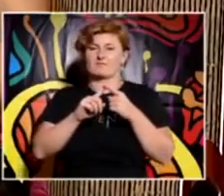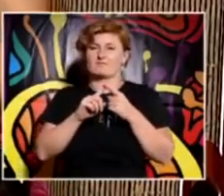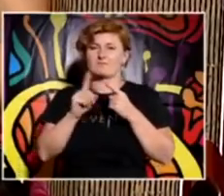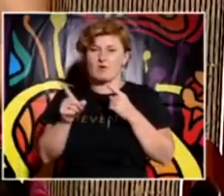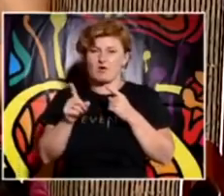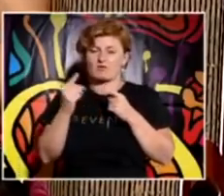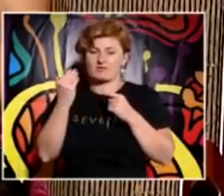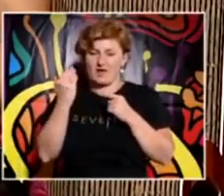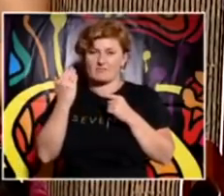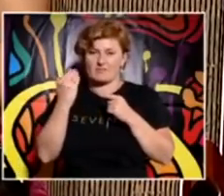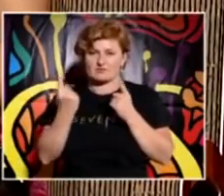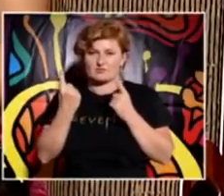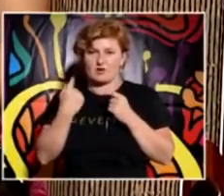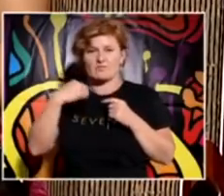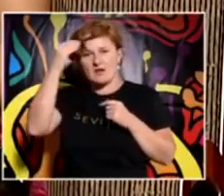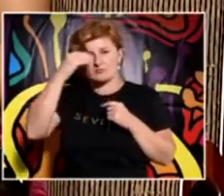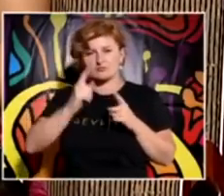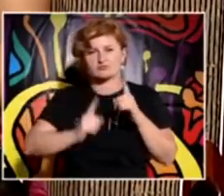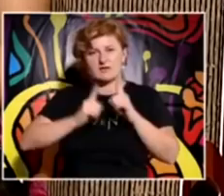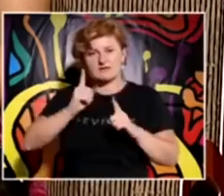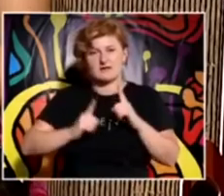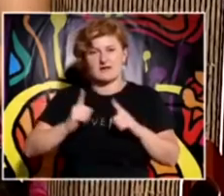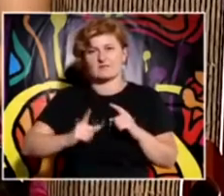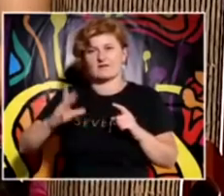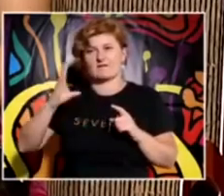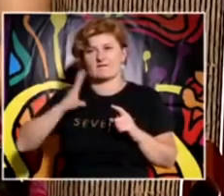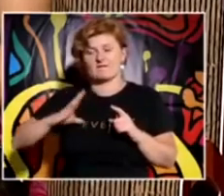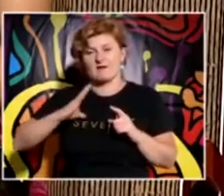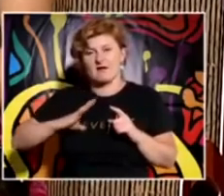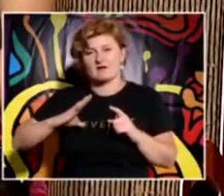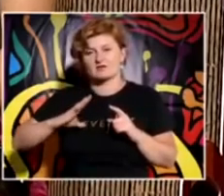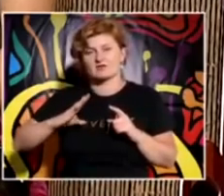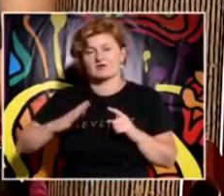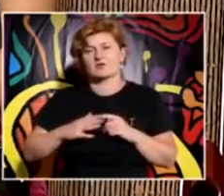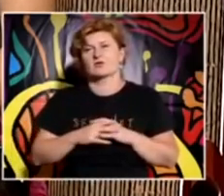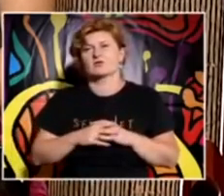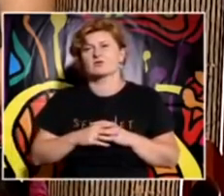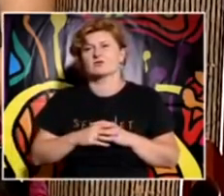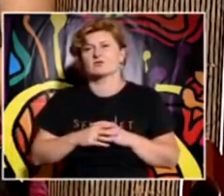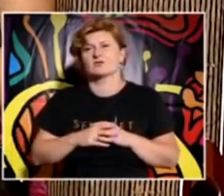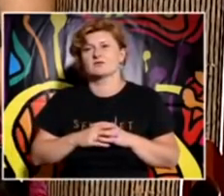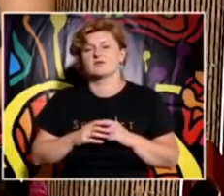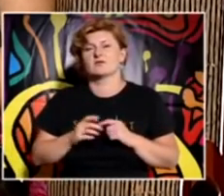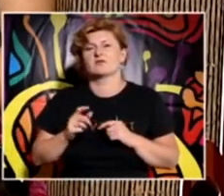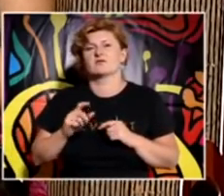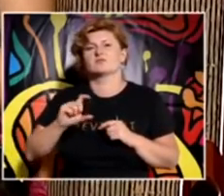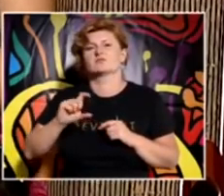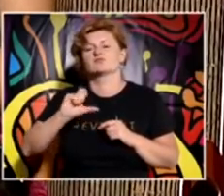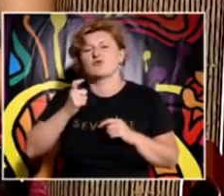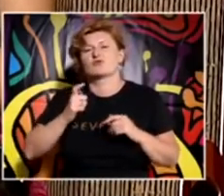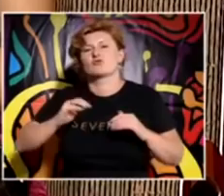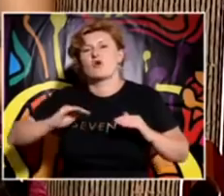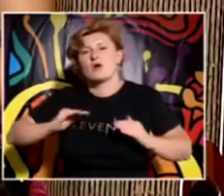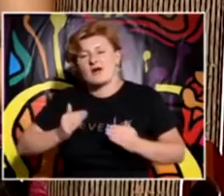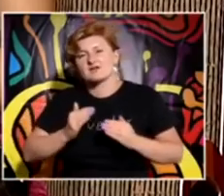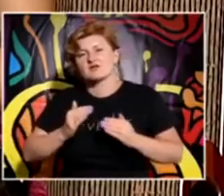się nauczyłem, że czasami po prostu warto odciąć coś, co was w tej podróży ogranicza i czasami spowoduje to, że pójdziecie na